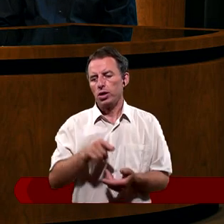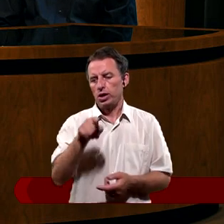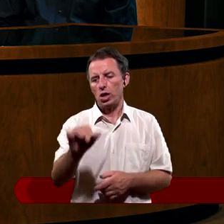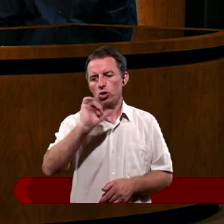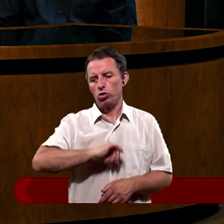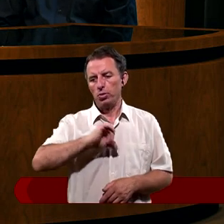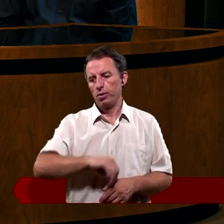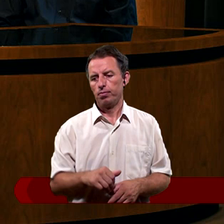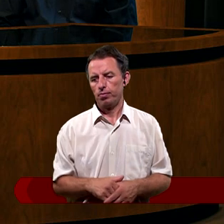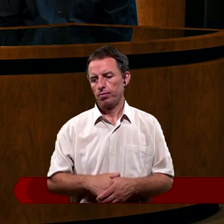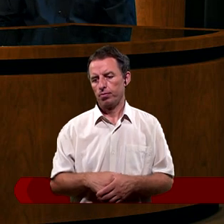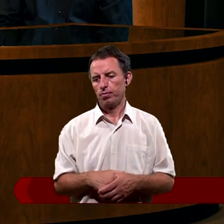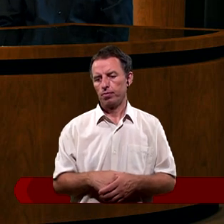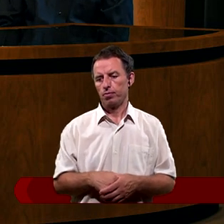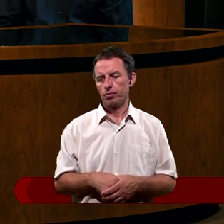tego sobie.